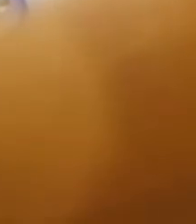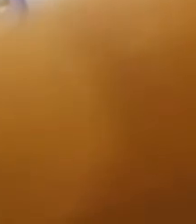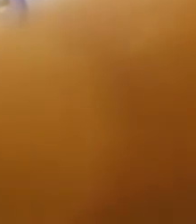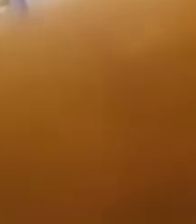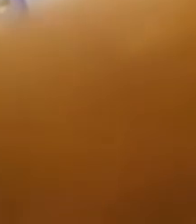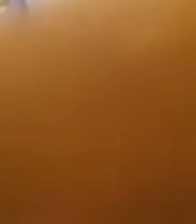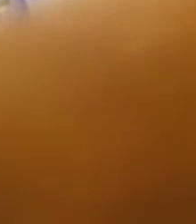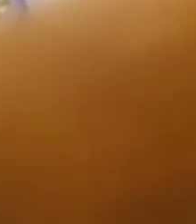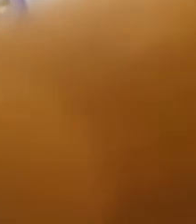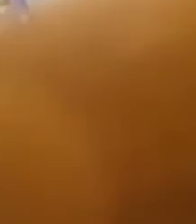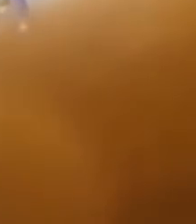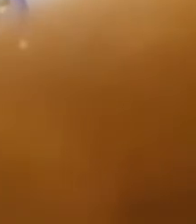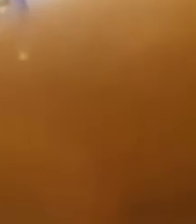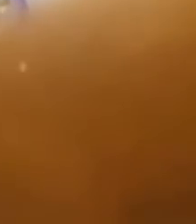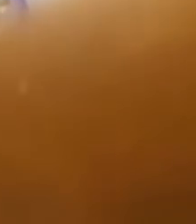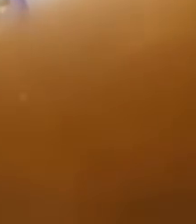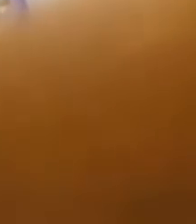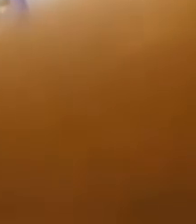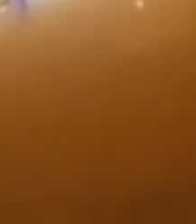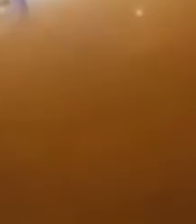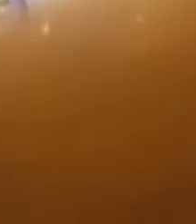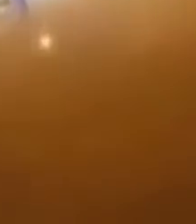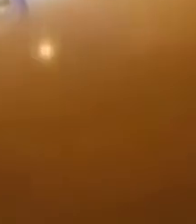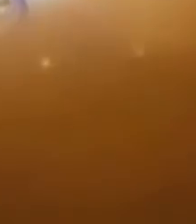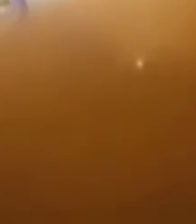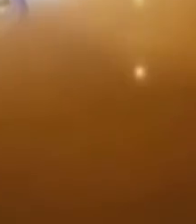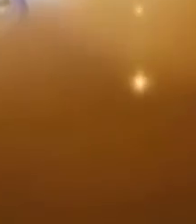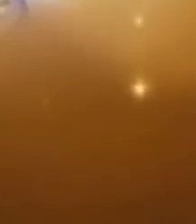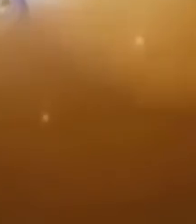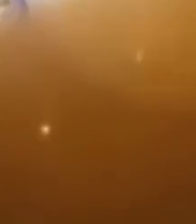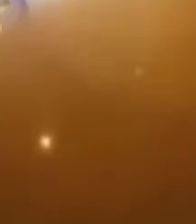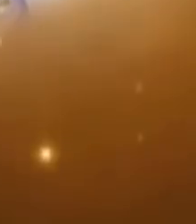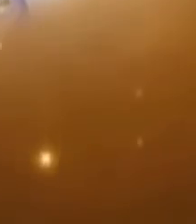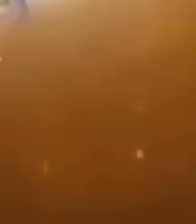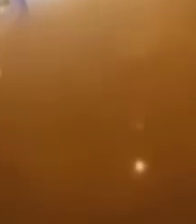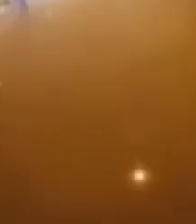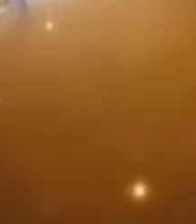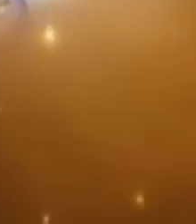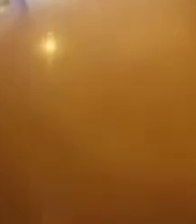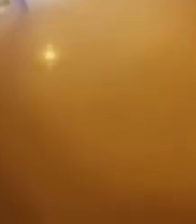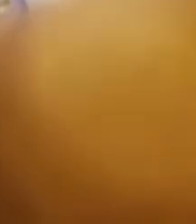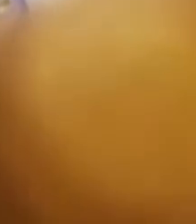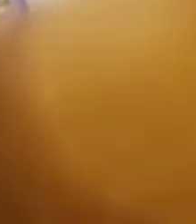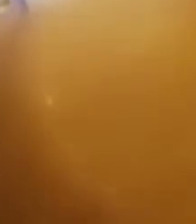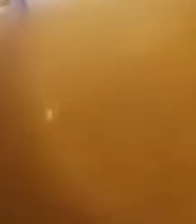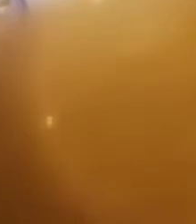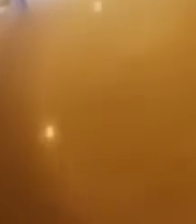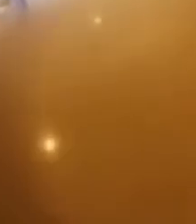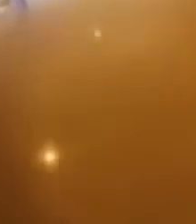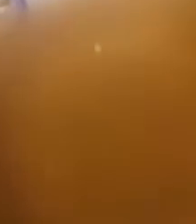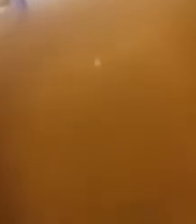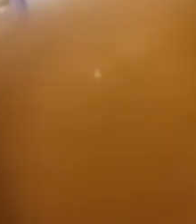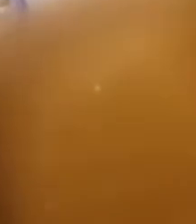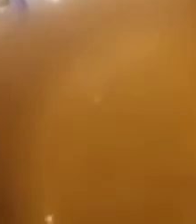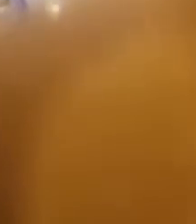ทัศนคติที่ถูกต้องต่อบ้านเมือง 2. มีพื้นฐานชีวิตที่มั่นคง 3. มีงาน